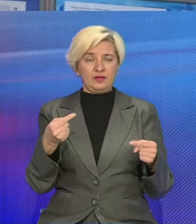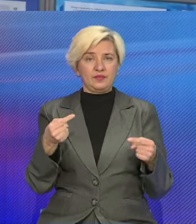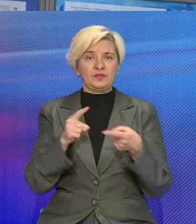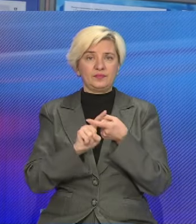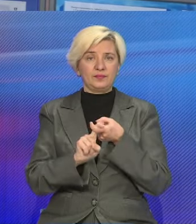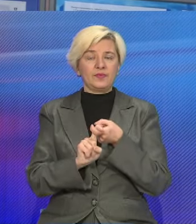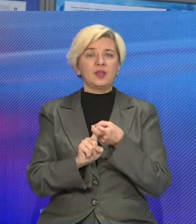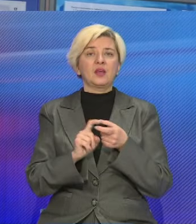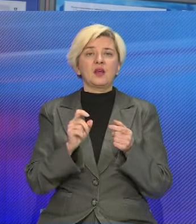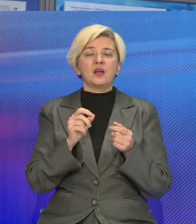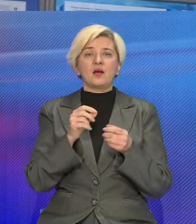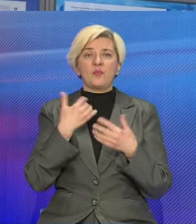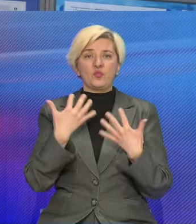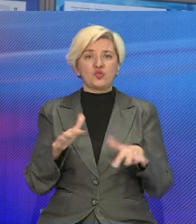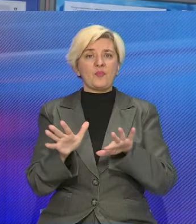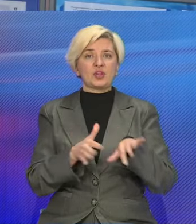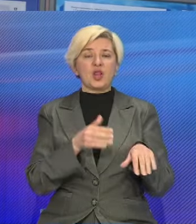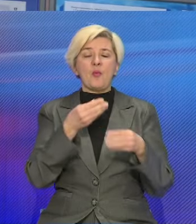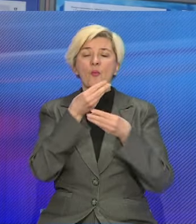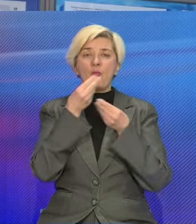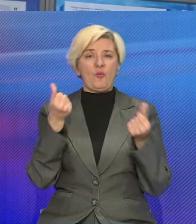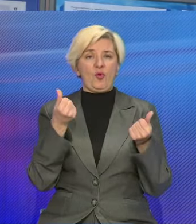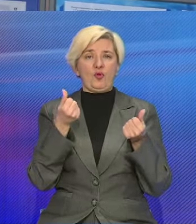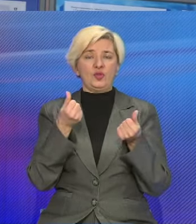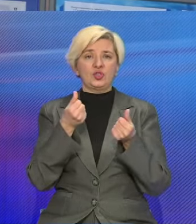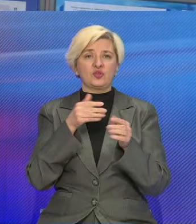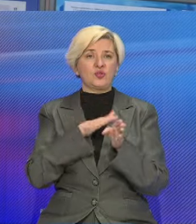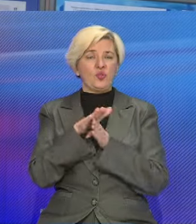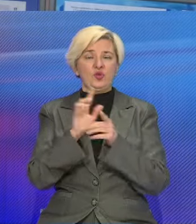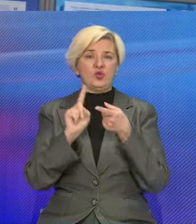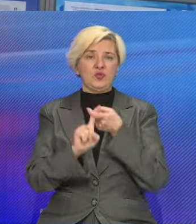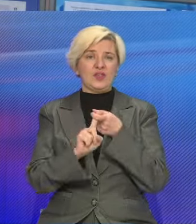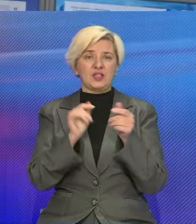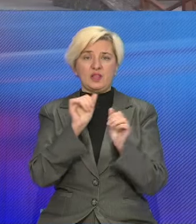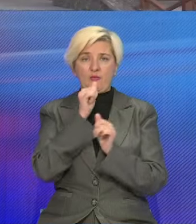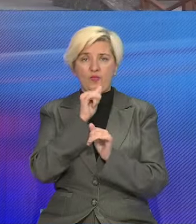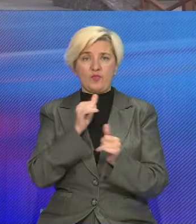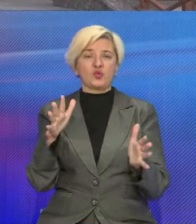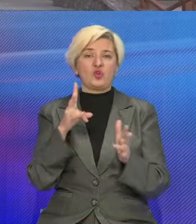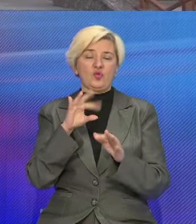полностью исчезнути інфекція никуди не може, але я думаю, що в течіні февраля ситуація нормалізується.